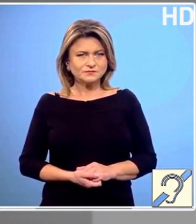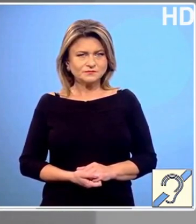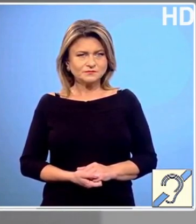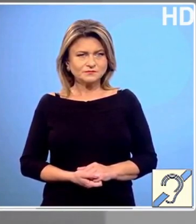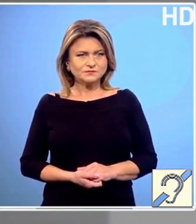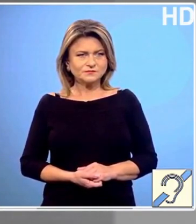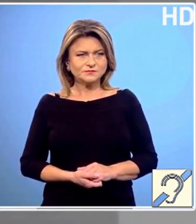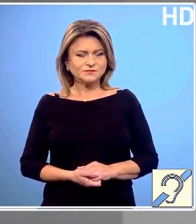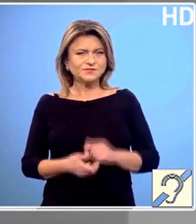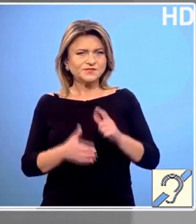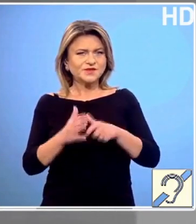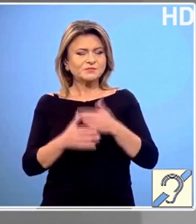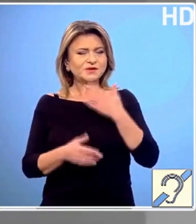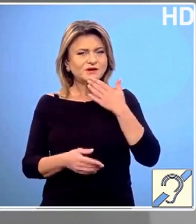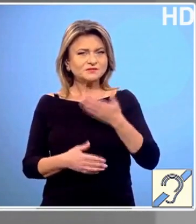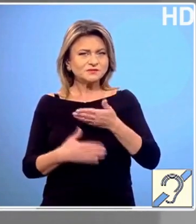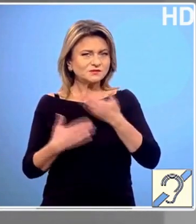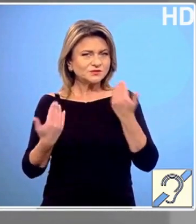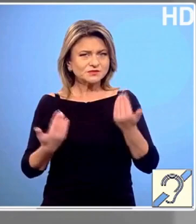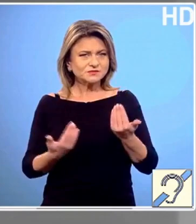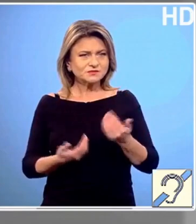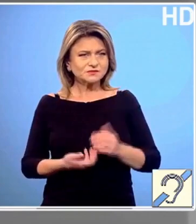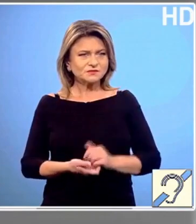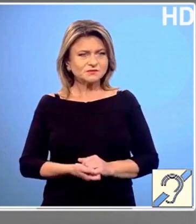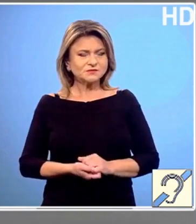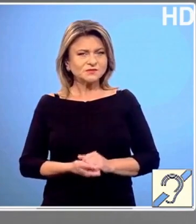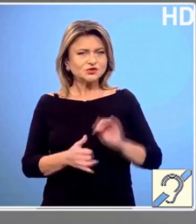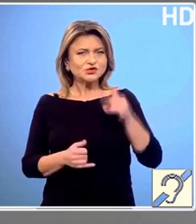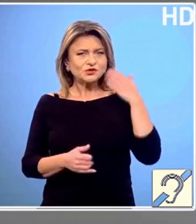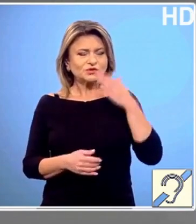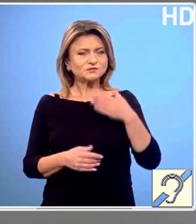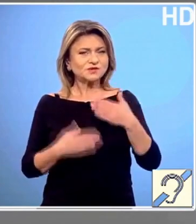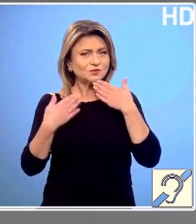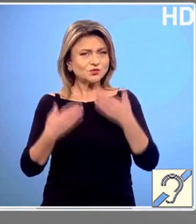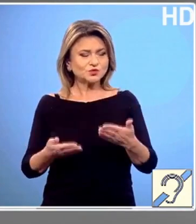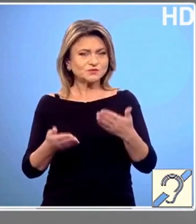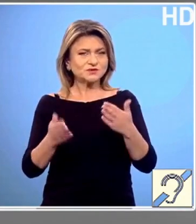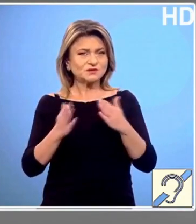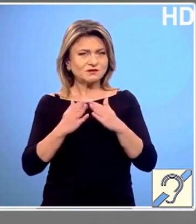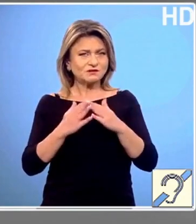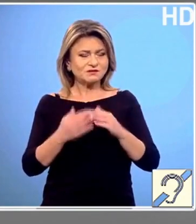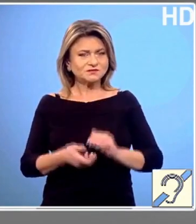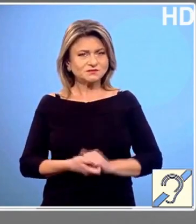Din păcate nu suntem toți și de aceea dorim să le mulțumim celor de acasă